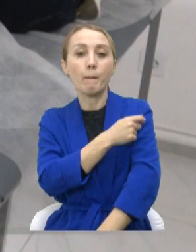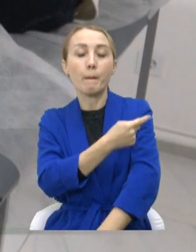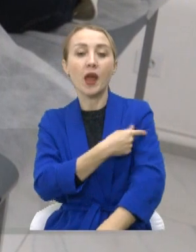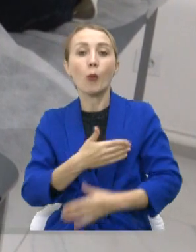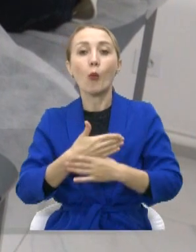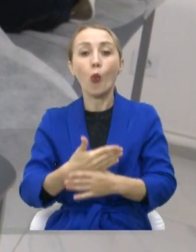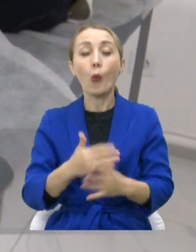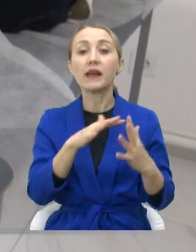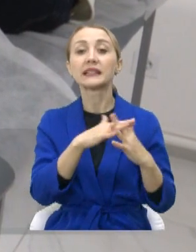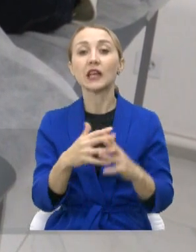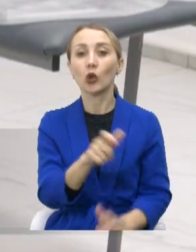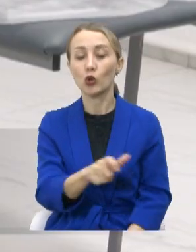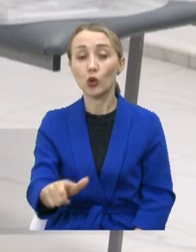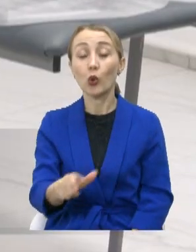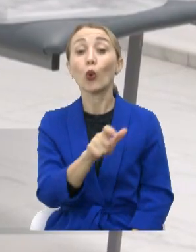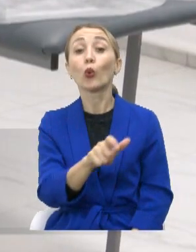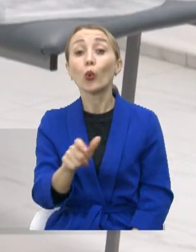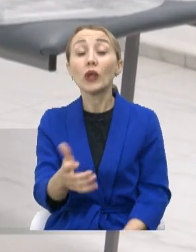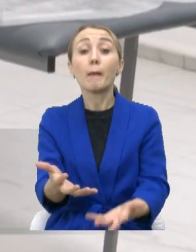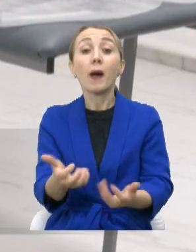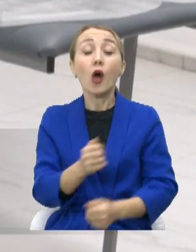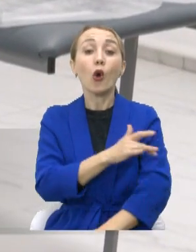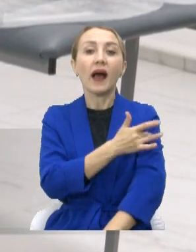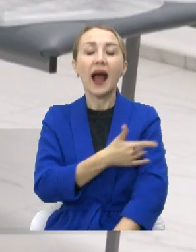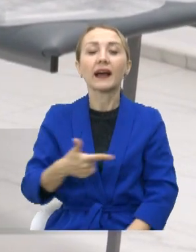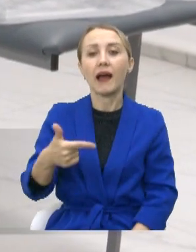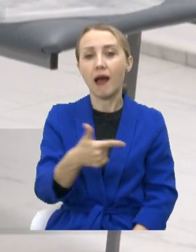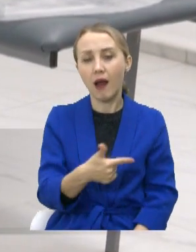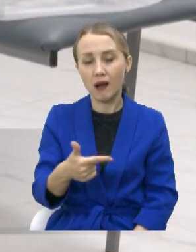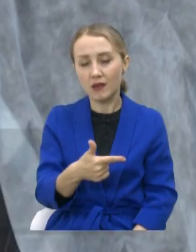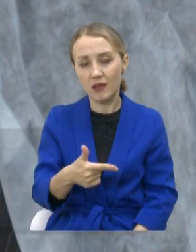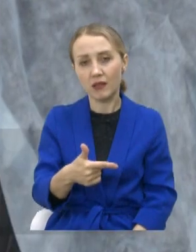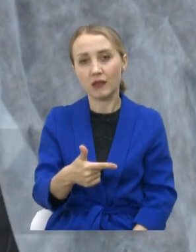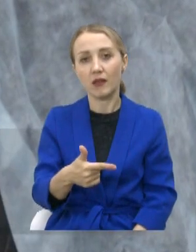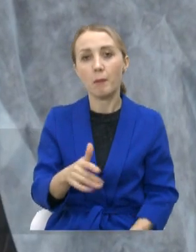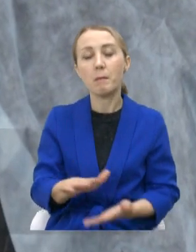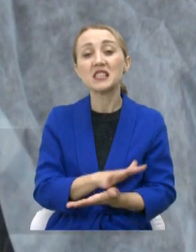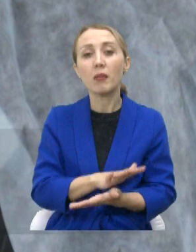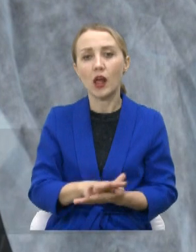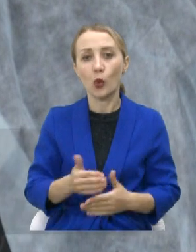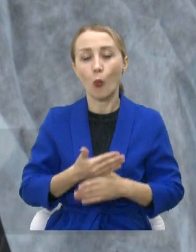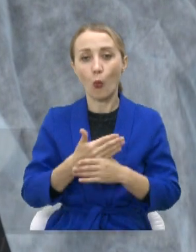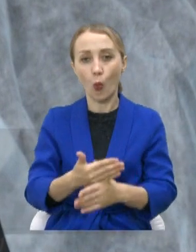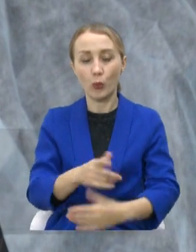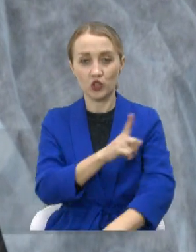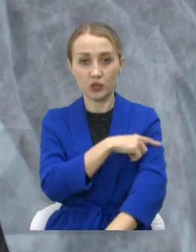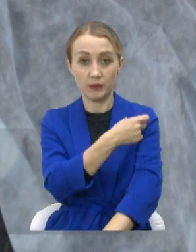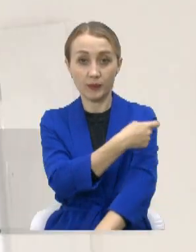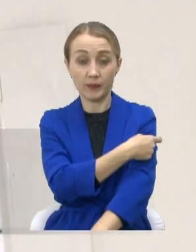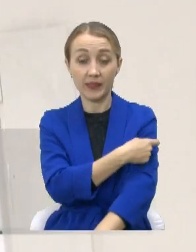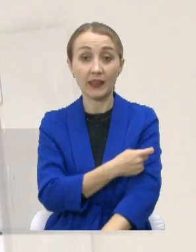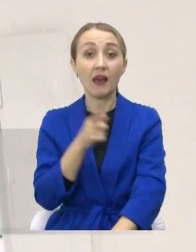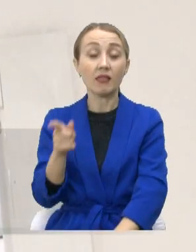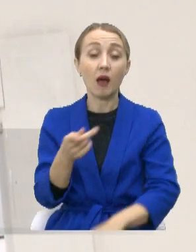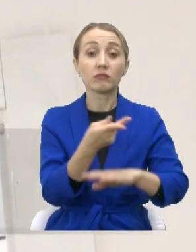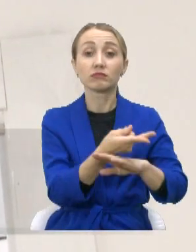сельскому населению. Жители получают все услуги в рамках гарантированного объема бесплатной медицинской помощи. В дневном стационаре имеется 8